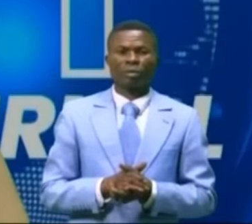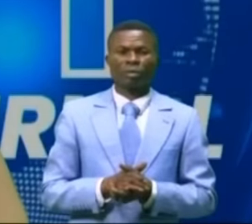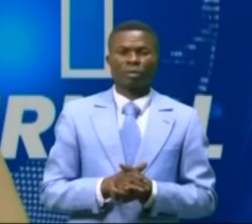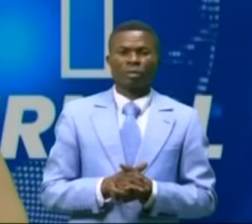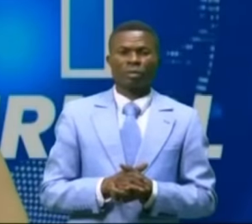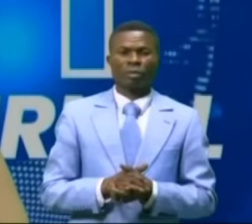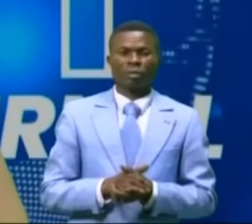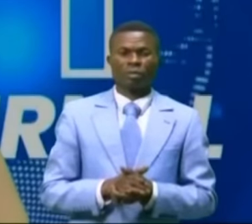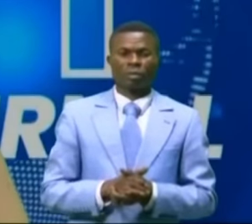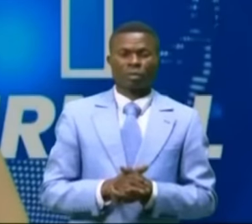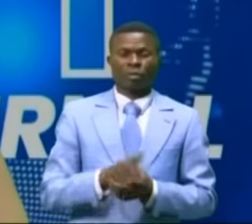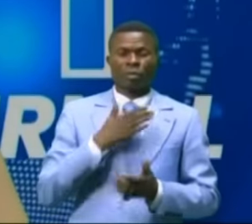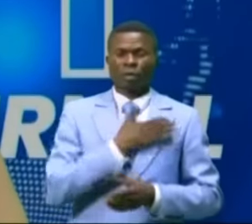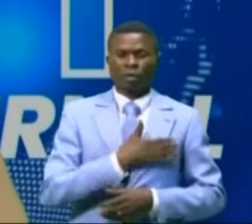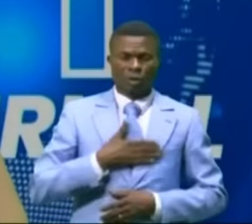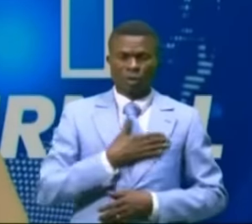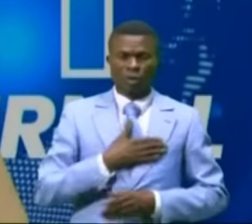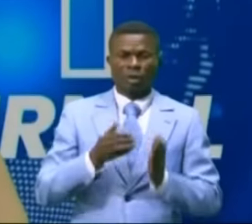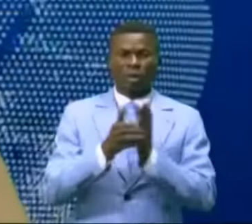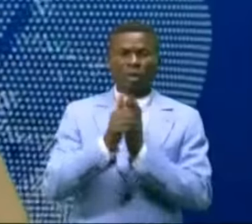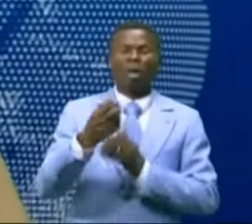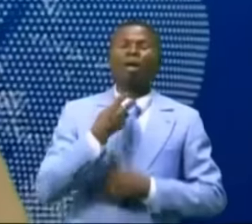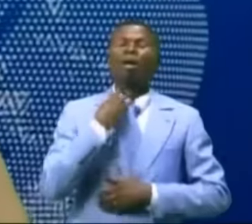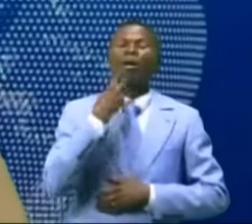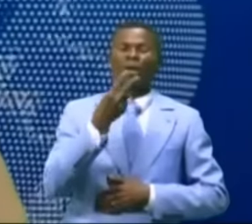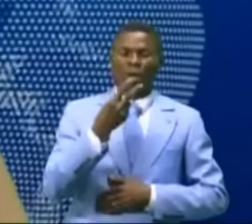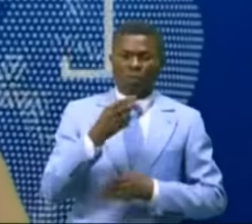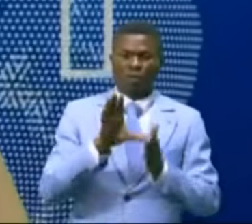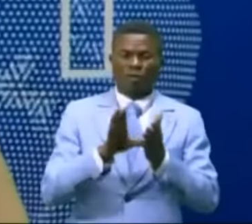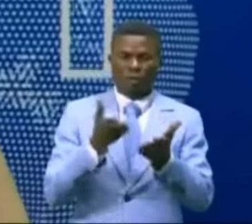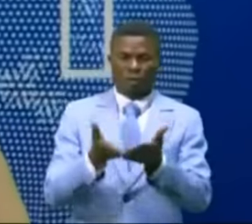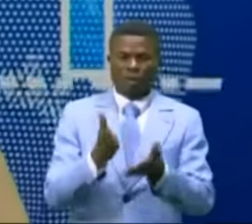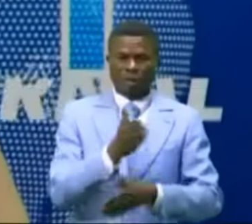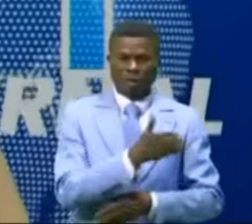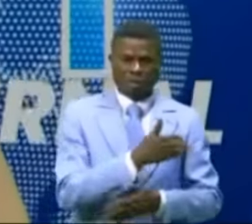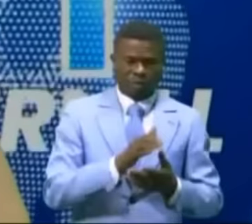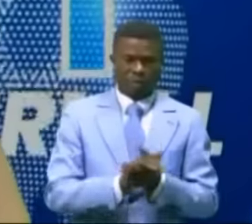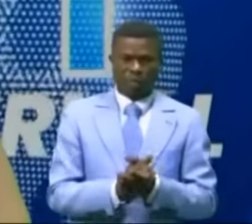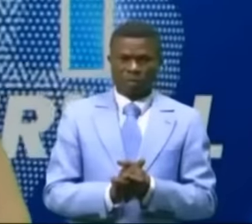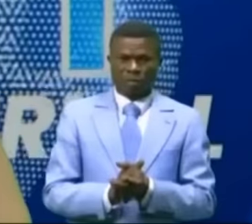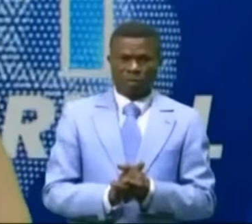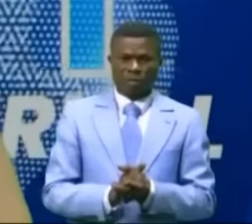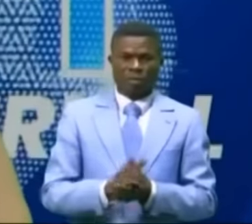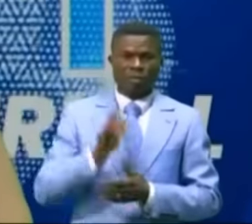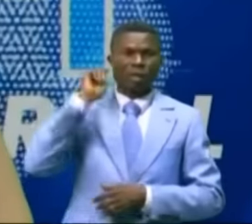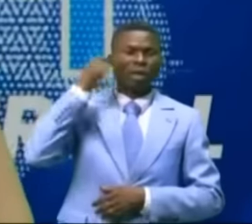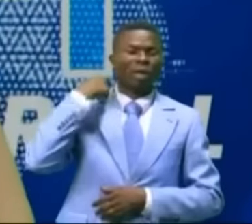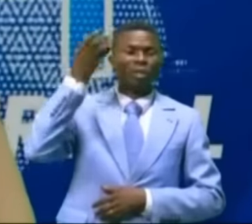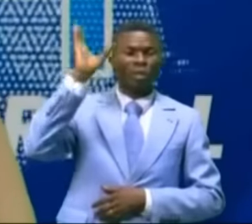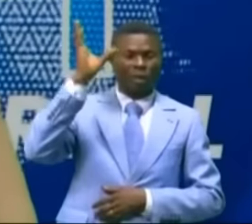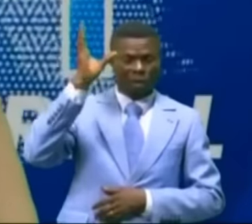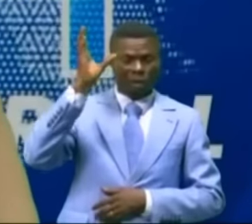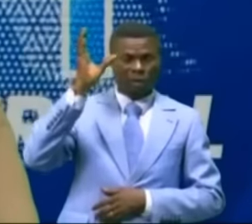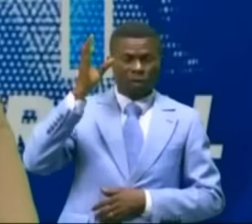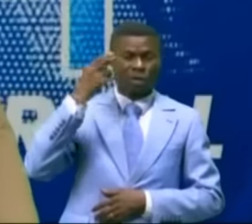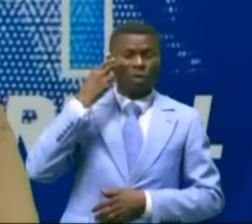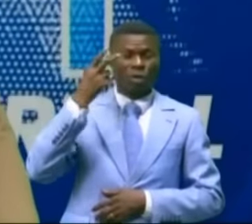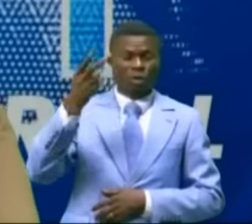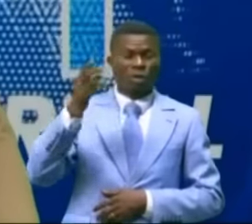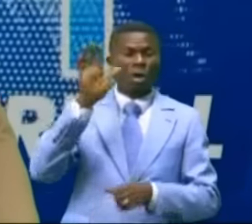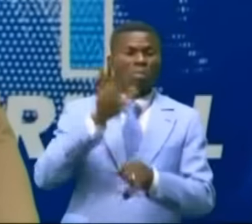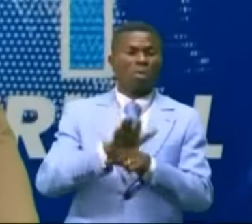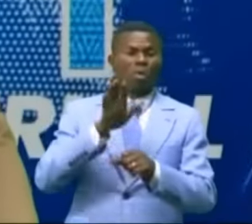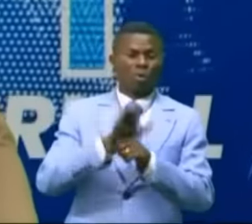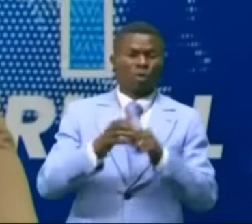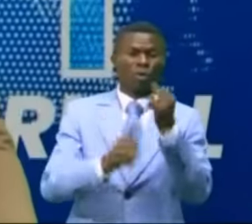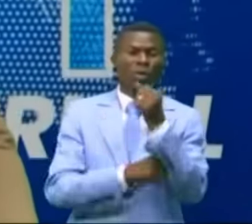Votre indulgence pour la qualité sonore de ce reportage. Et puis la prison centrale de Makala connaît une